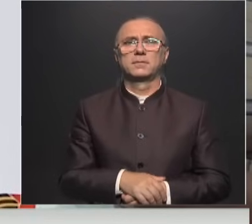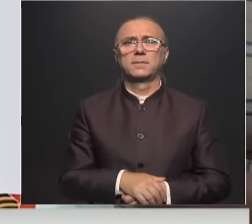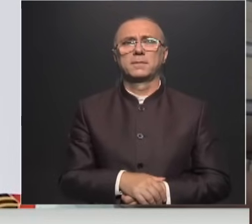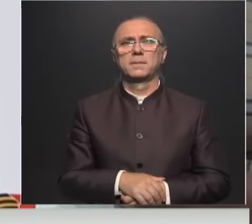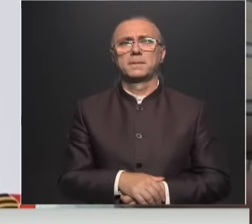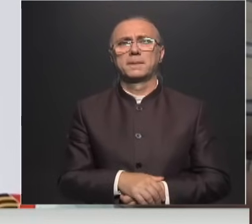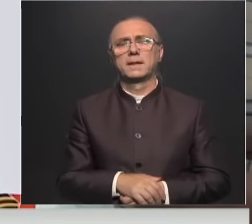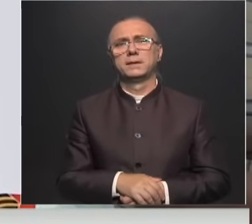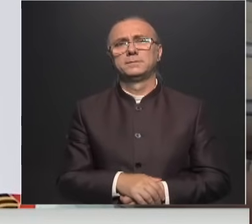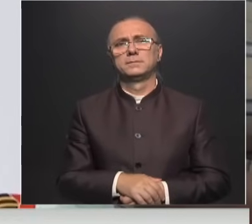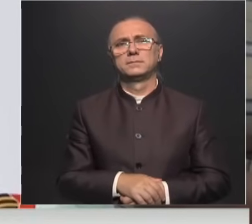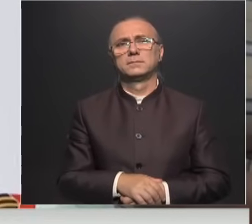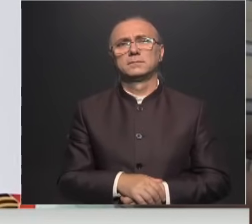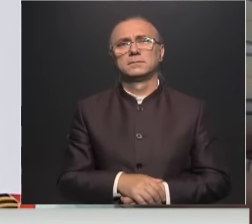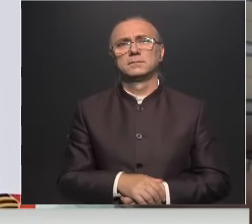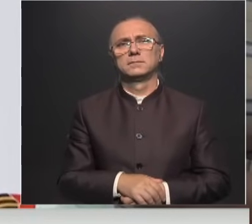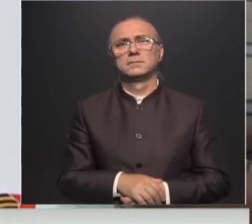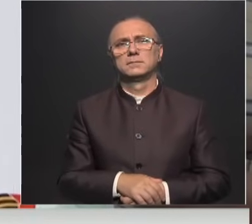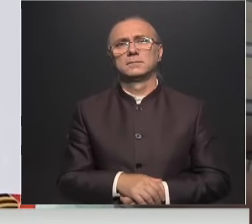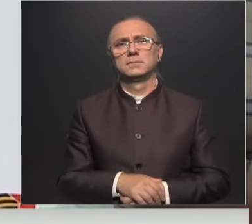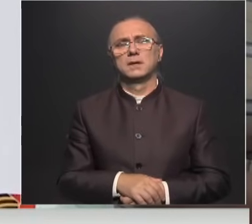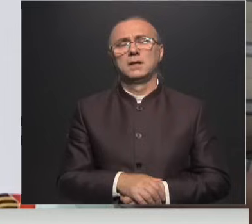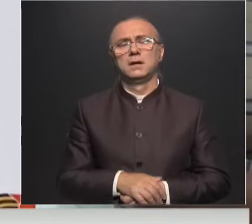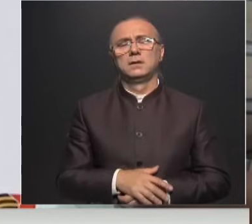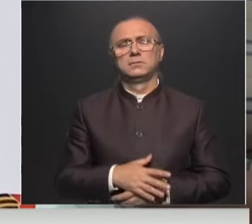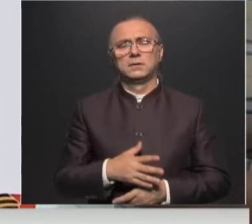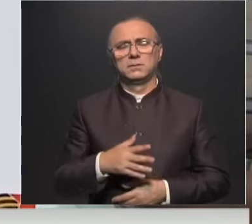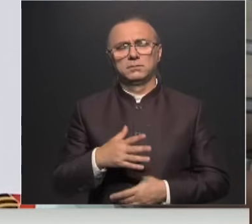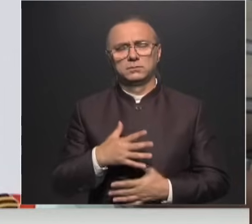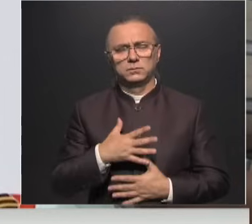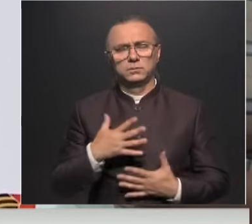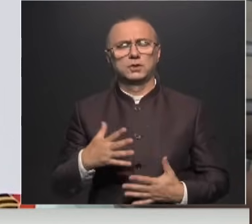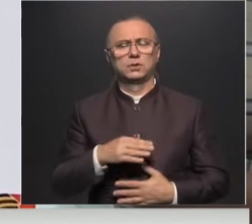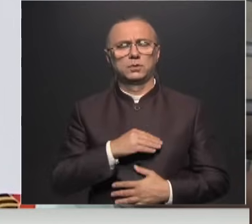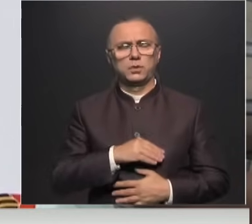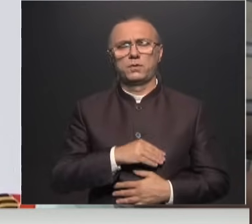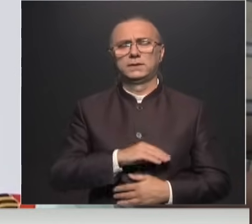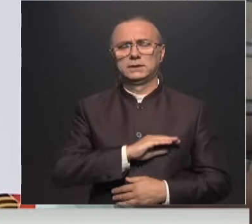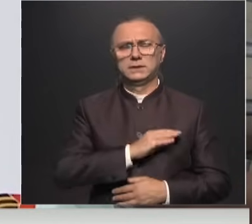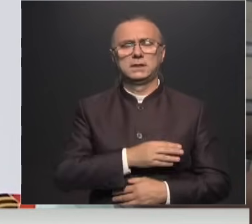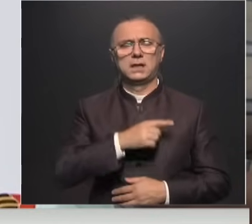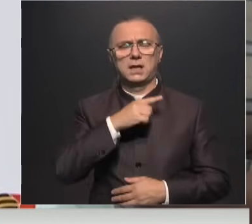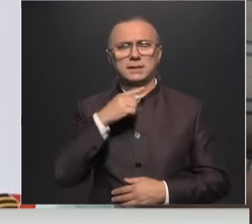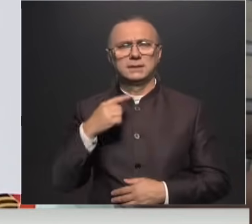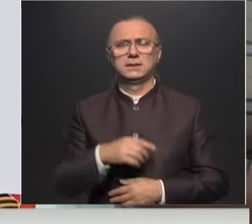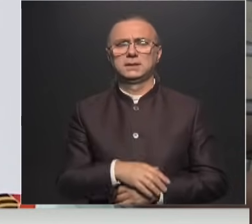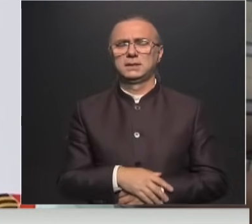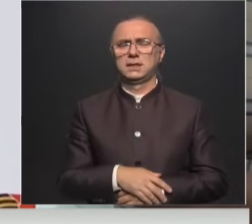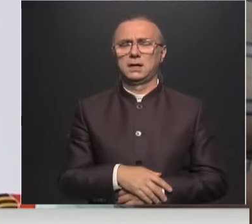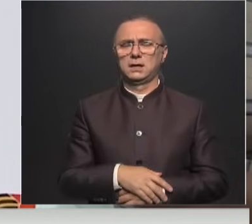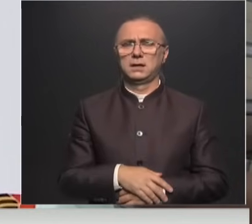сильная, мощная, в том числе и духовно мощная Россия. Она не нужна, поэтому ее нужно как-то